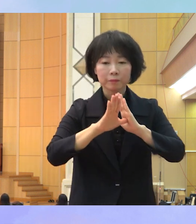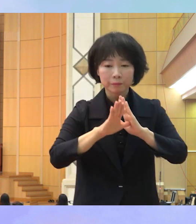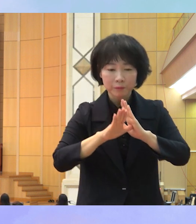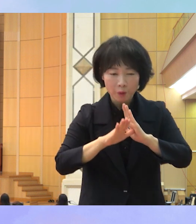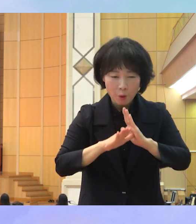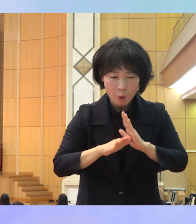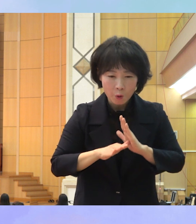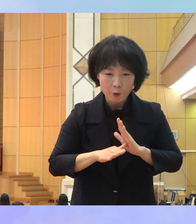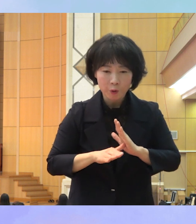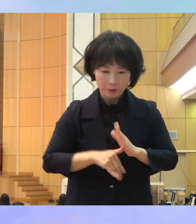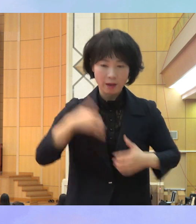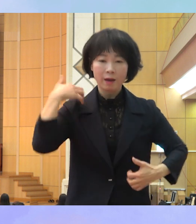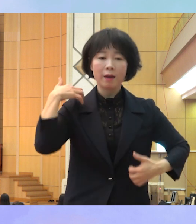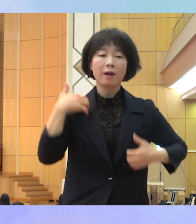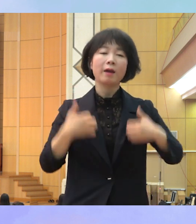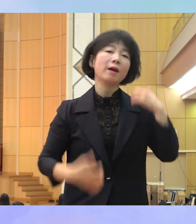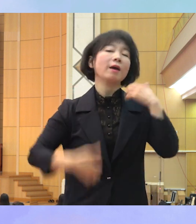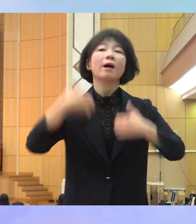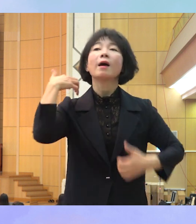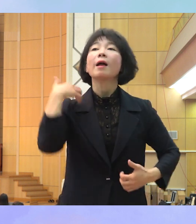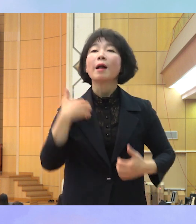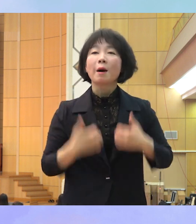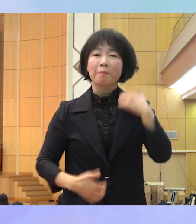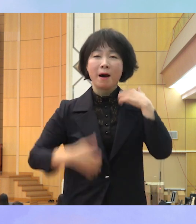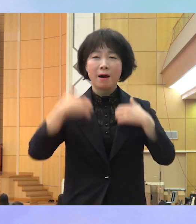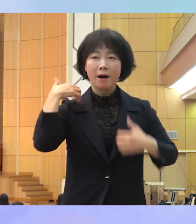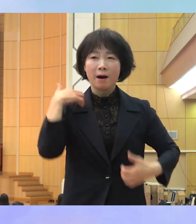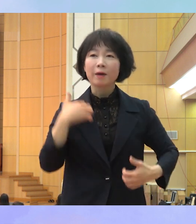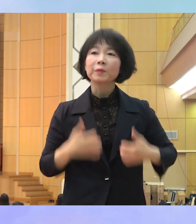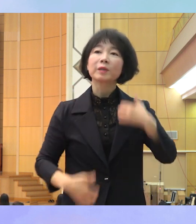다시 올 때